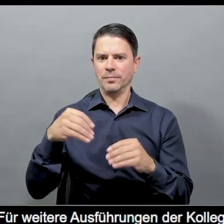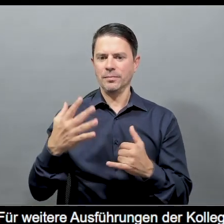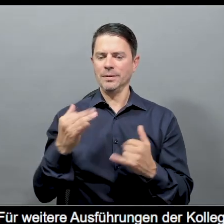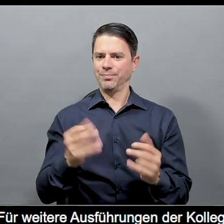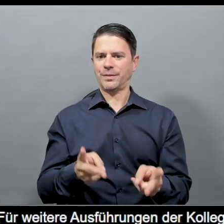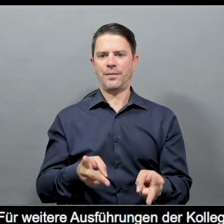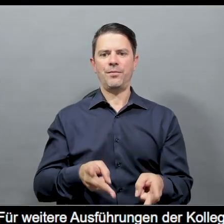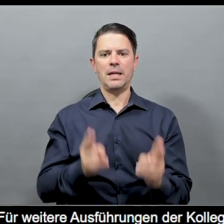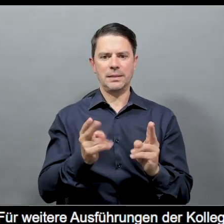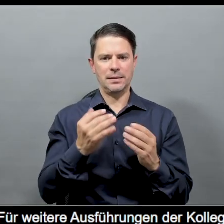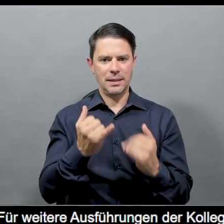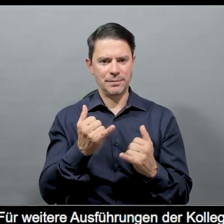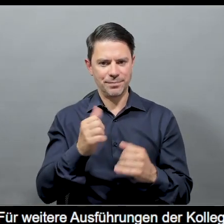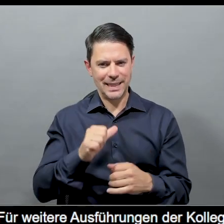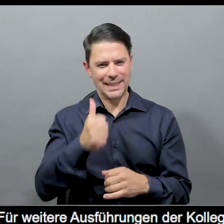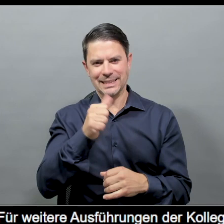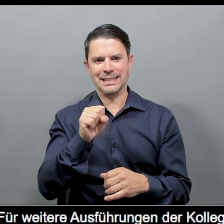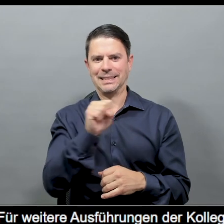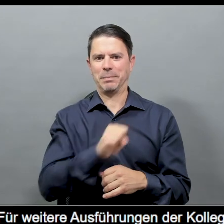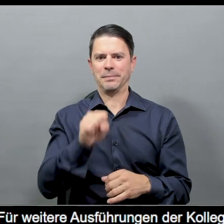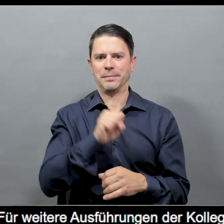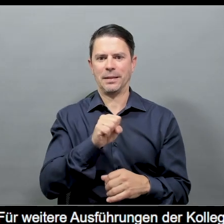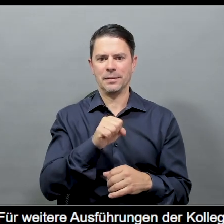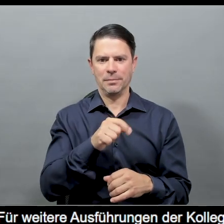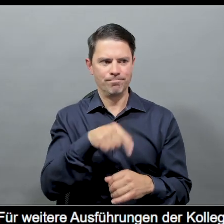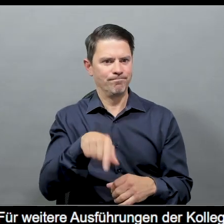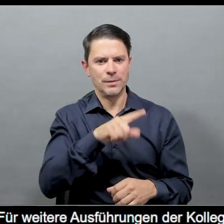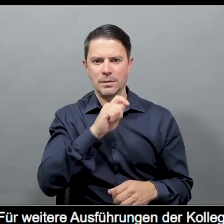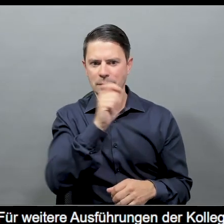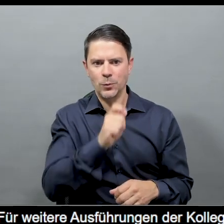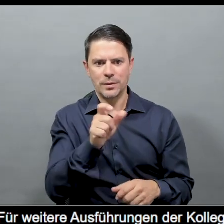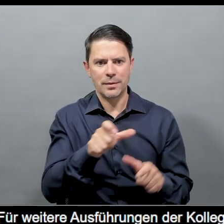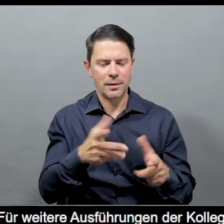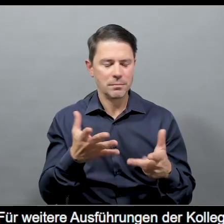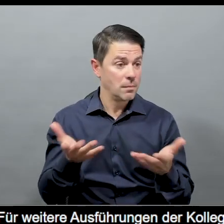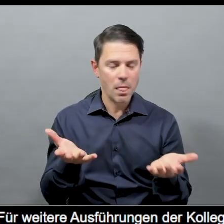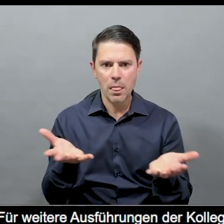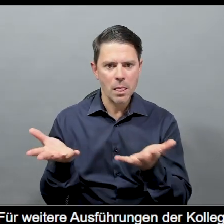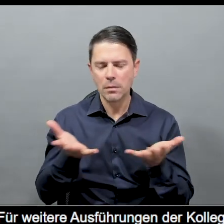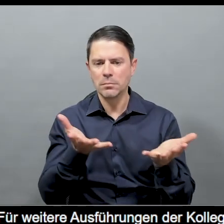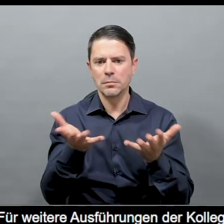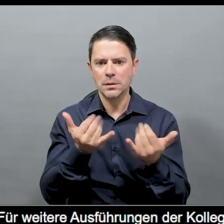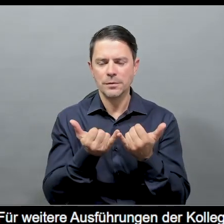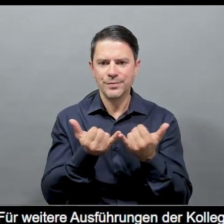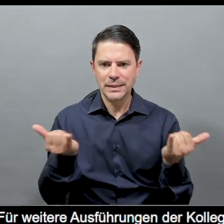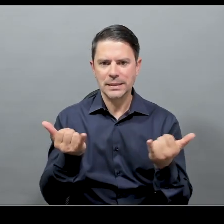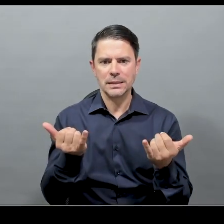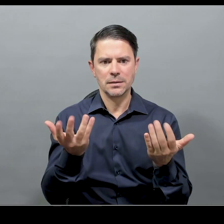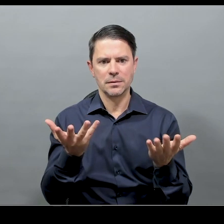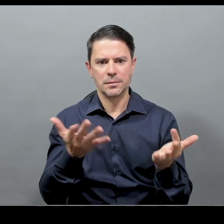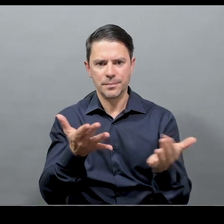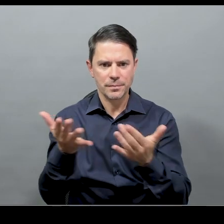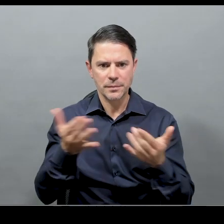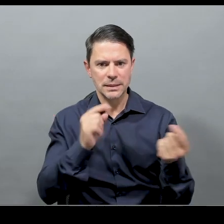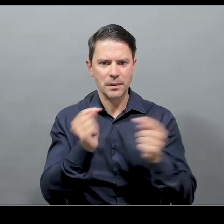kommt gut voran. Wir konnten die Zahl der geförderten Wohnheimplätze deutlich steigern in den letzten Jahren